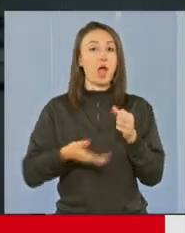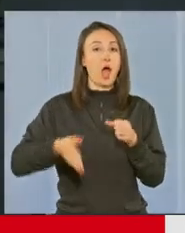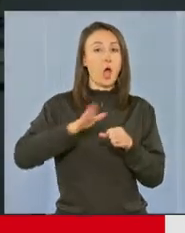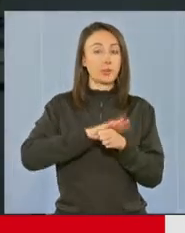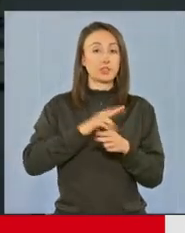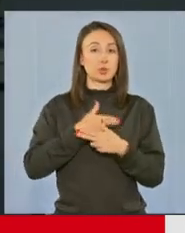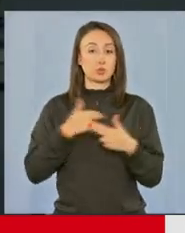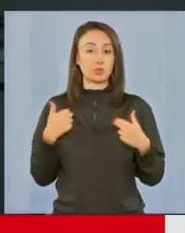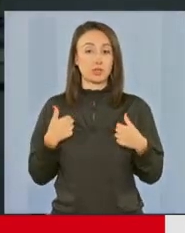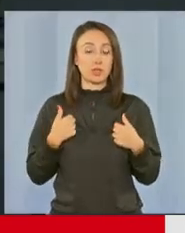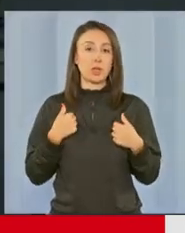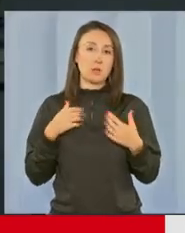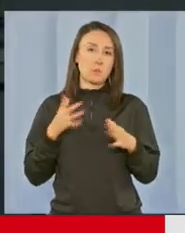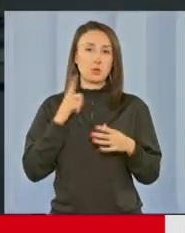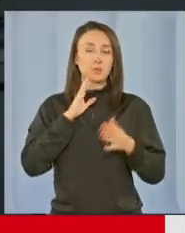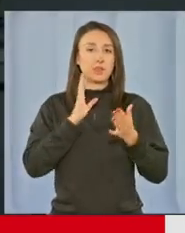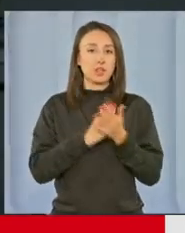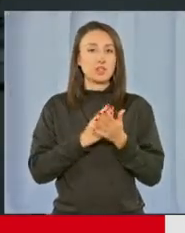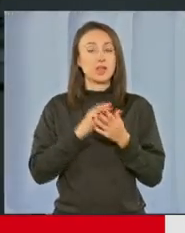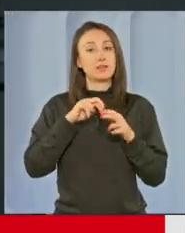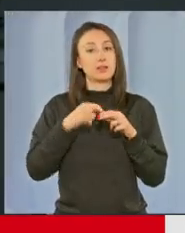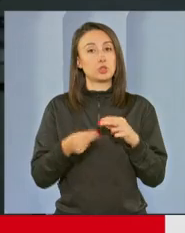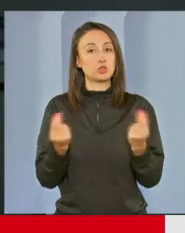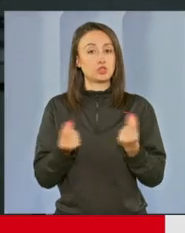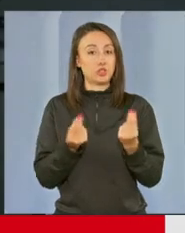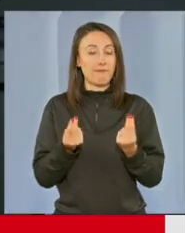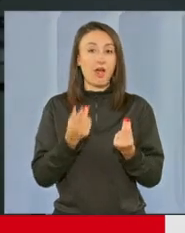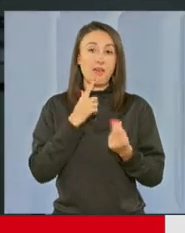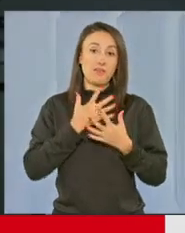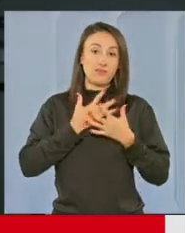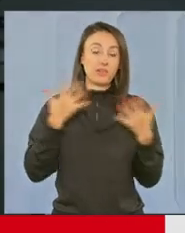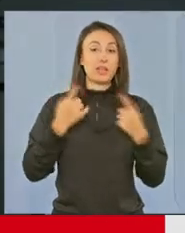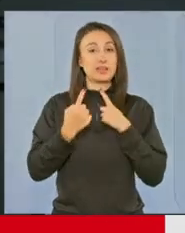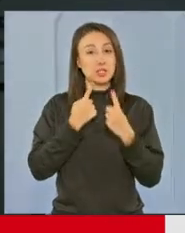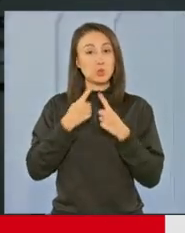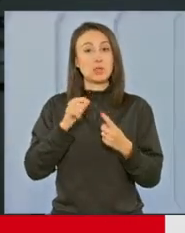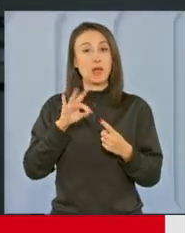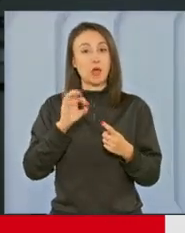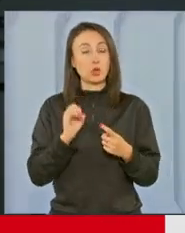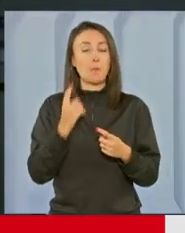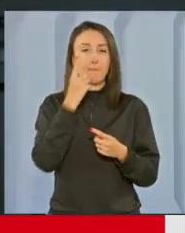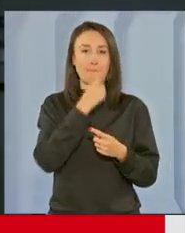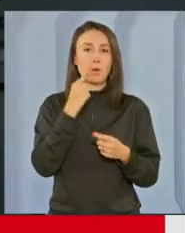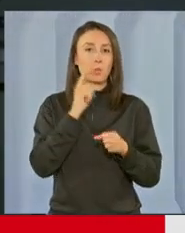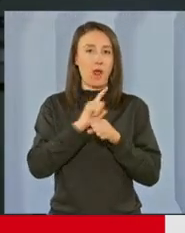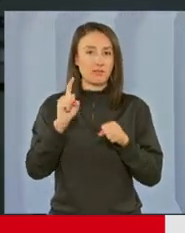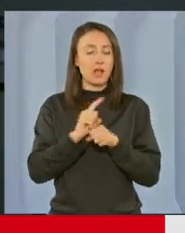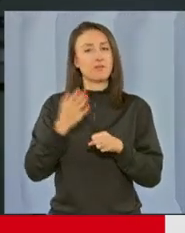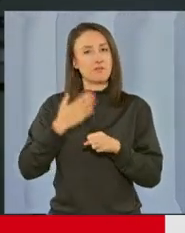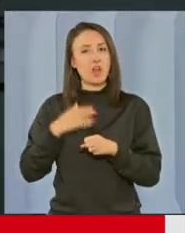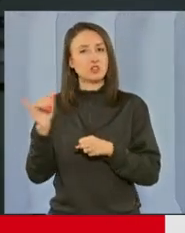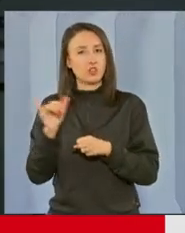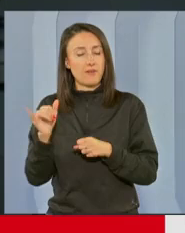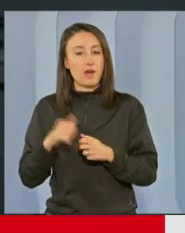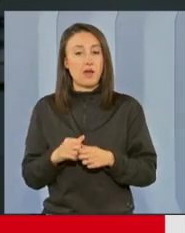juridică a unei eventuale decizii de a da jos ceva care, evident, în consultare cu NATO, pare să fie un atac intenționat sau